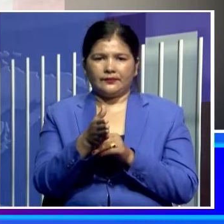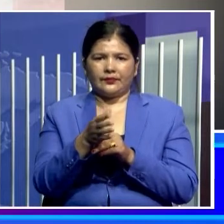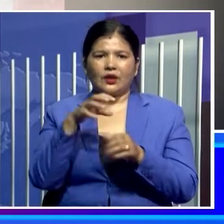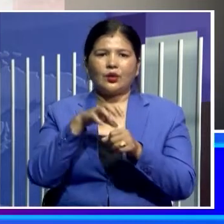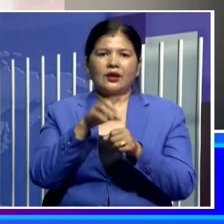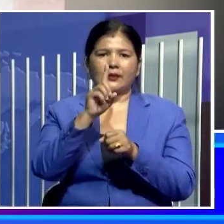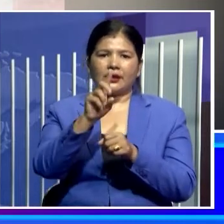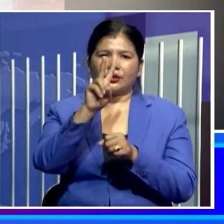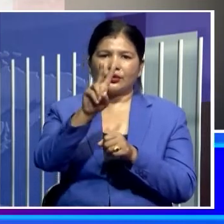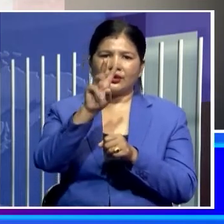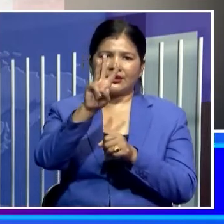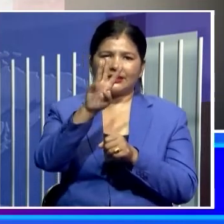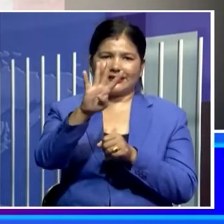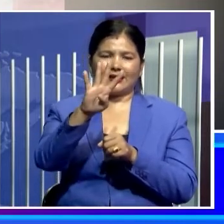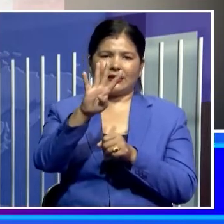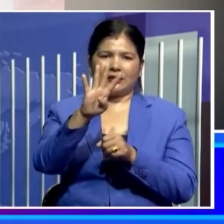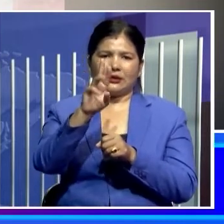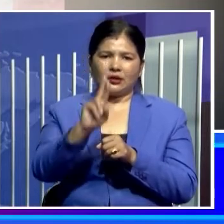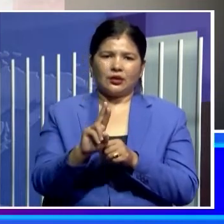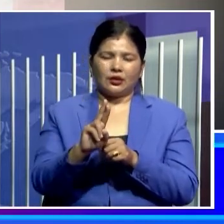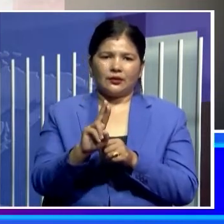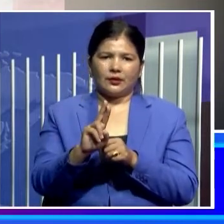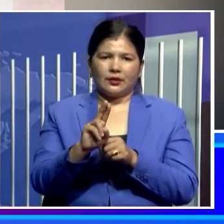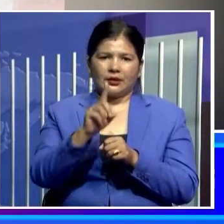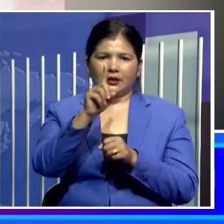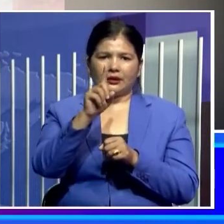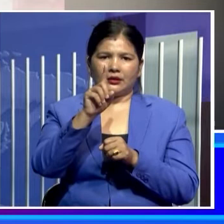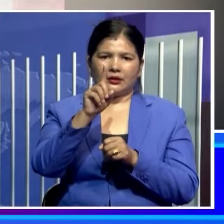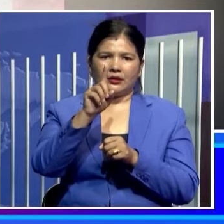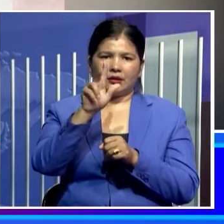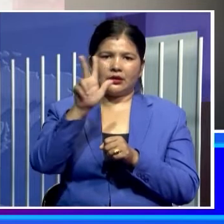वडा नम्बर 1, 2, 3, 4 र 18, 19